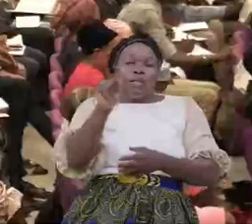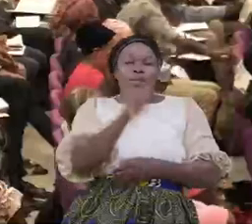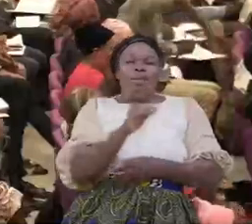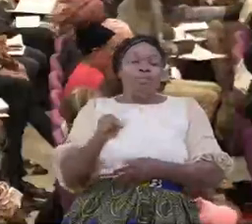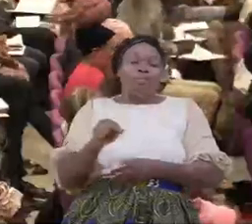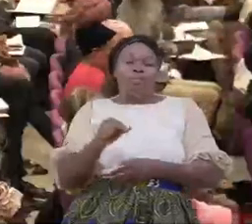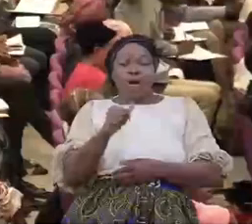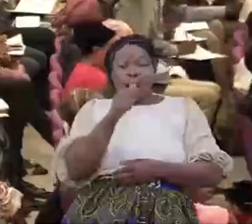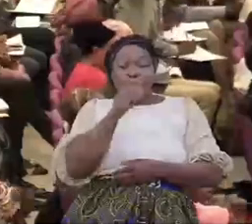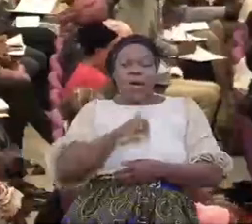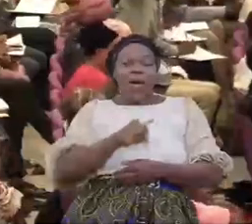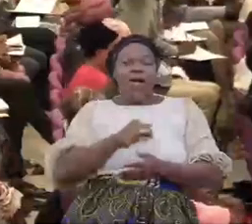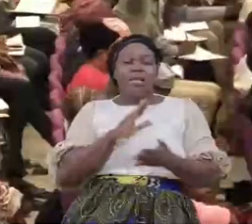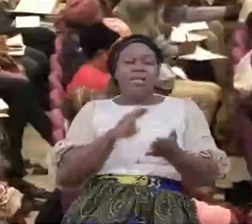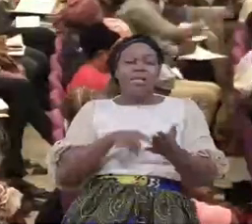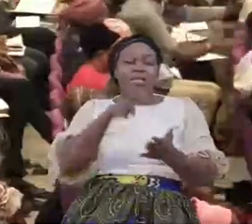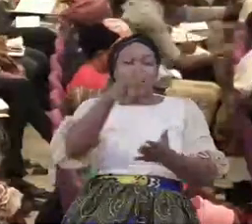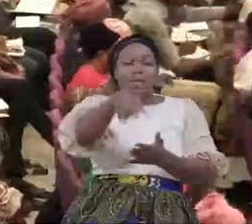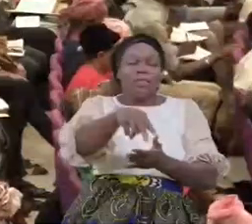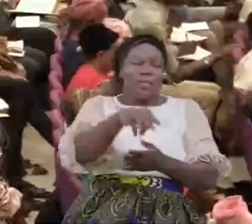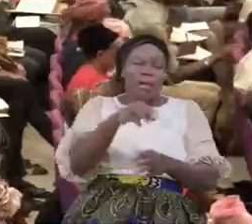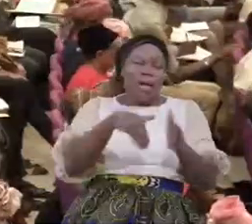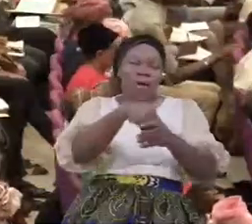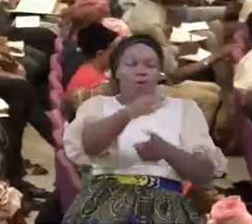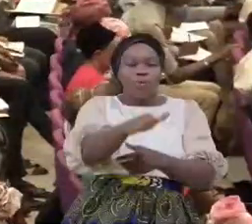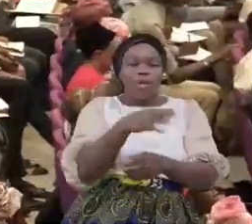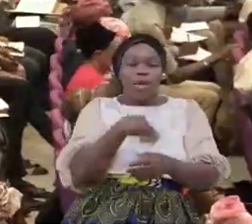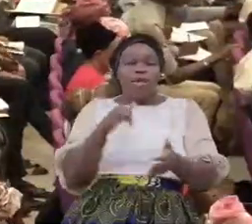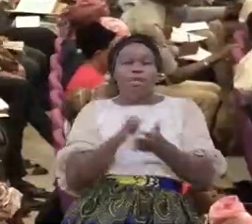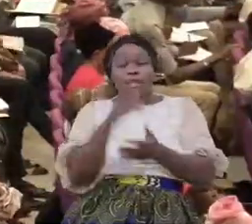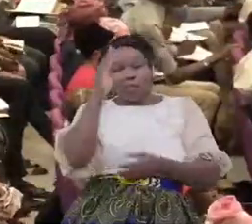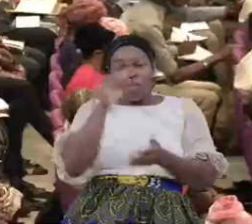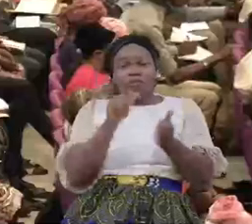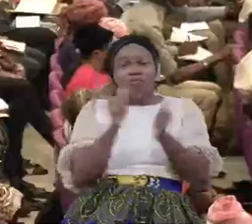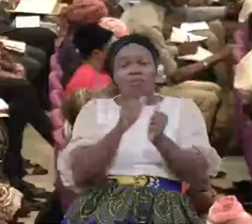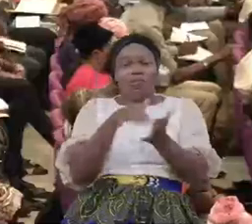C'est pourquoi je sors. Il y a un homme qui avait la main sèche et